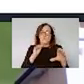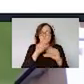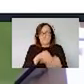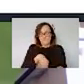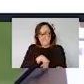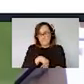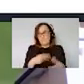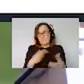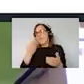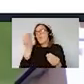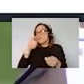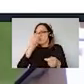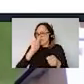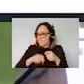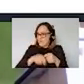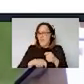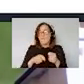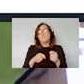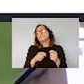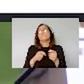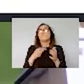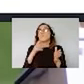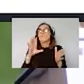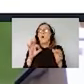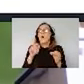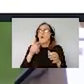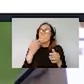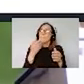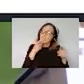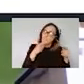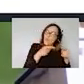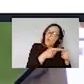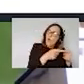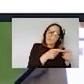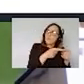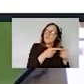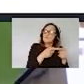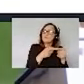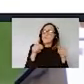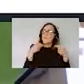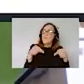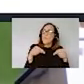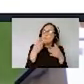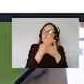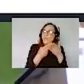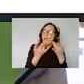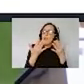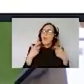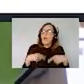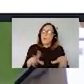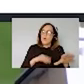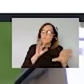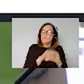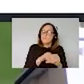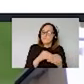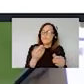to do końca sprawdzę jeszcze, ze względu na to, że sprawdziłam bardziej pod kątem tego, nigdzie nie wyczytałam, ilu uczestników, natomiast sprawdziłam bardziej pod